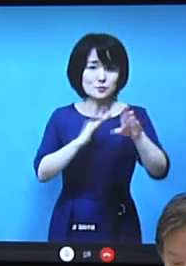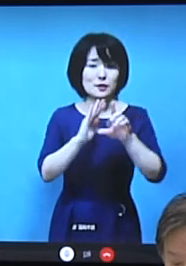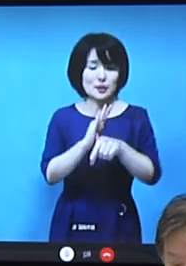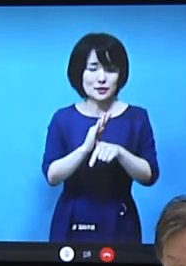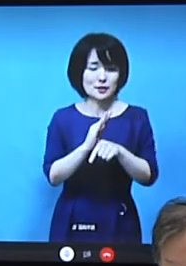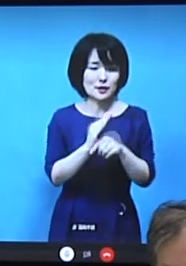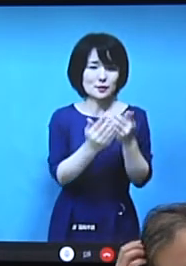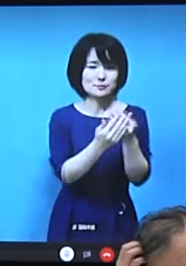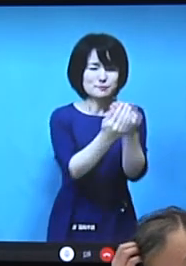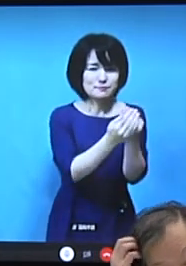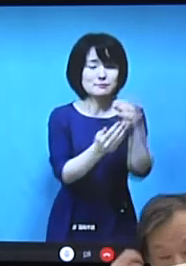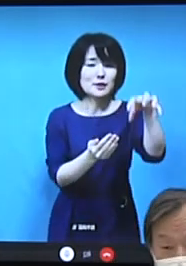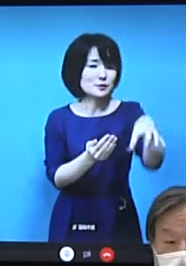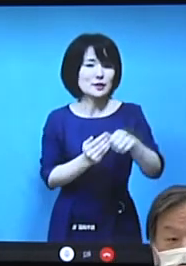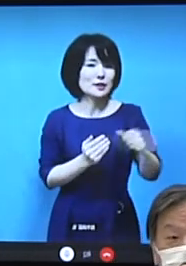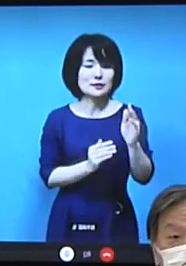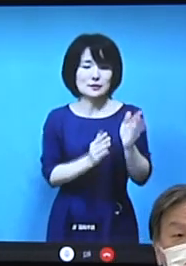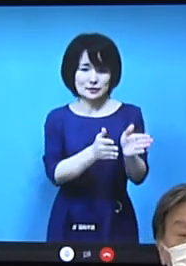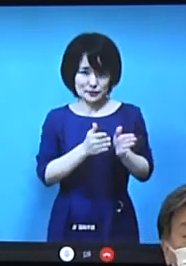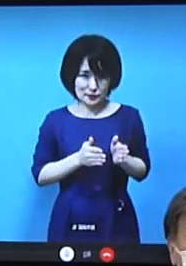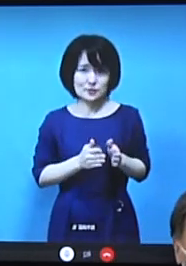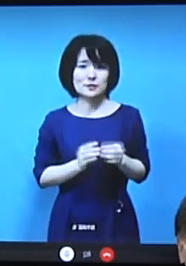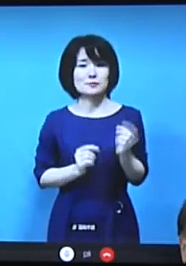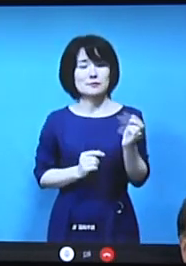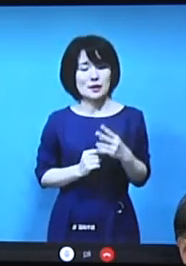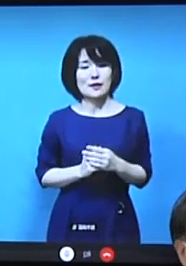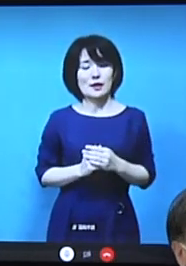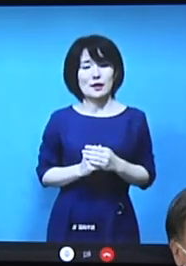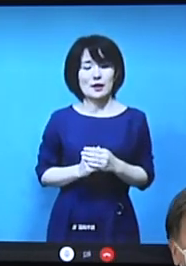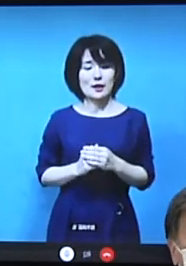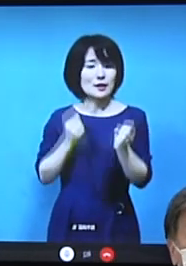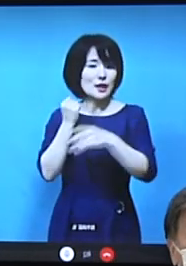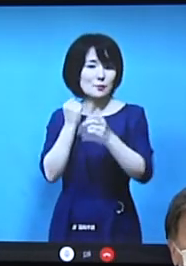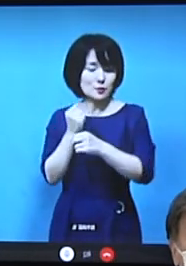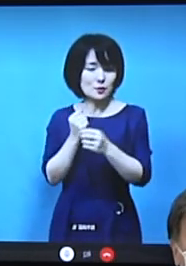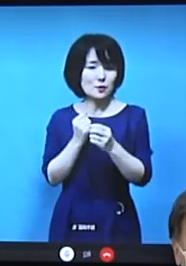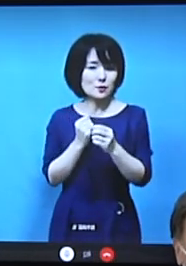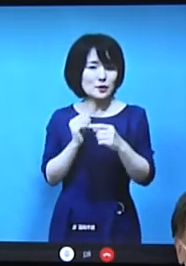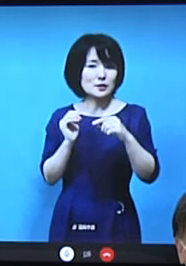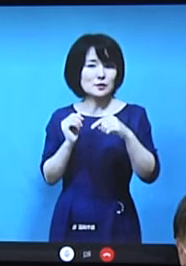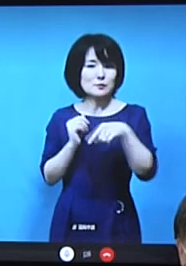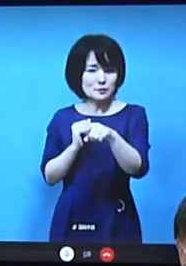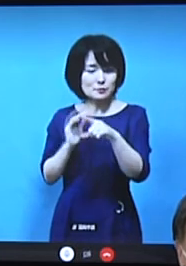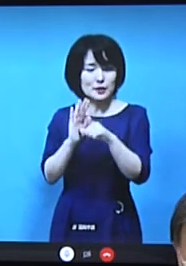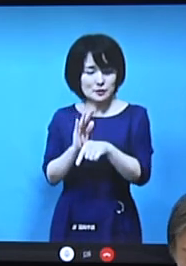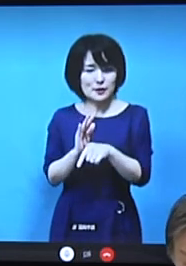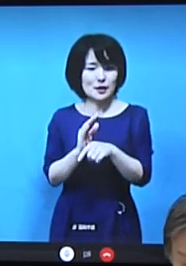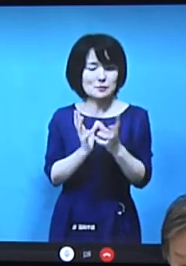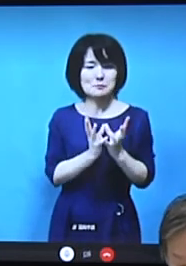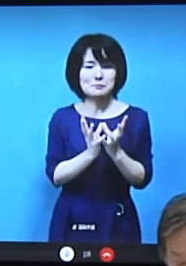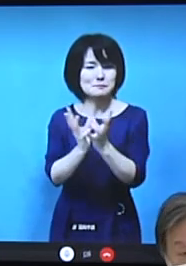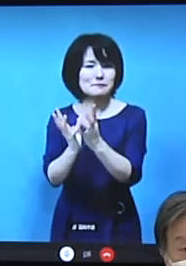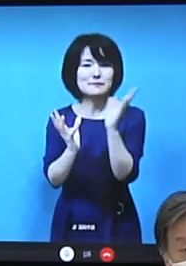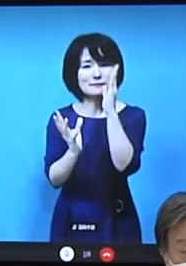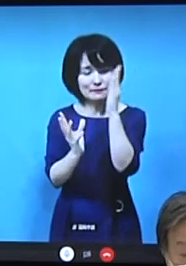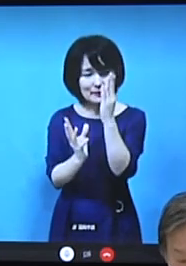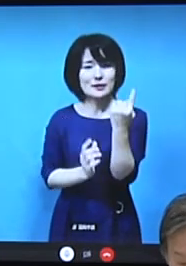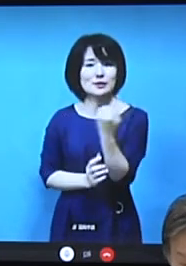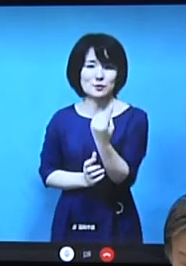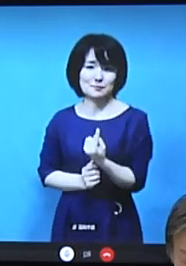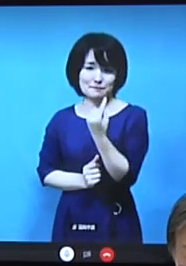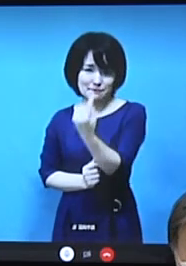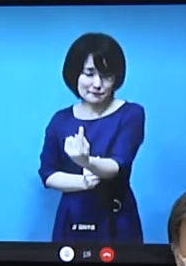買い物にもですね、少人数で行く、空いている時間に短時間で済ませるといった、そういう工夫をしていただ